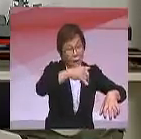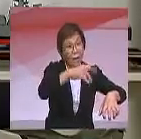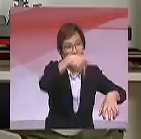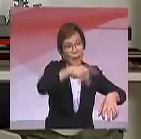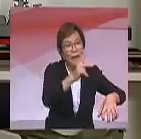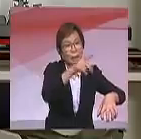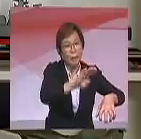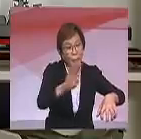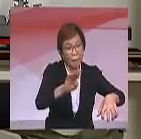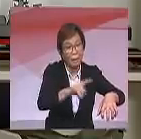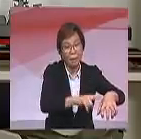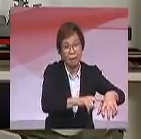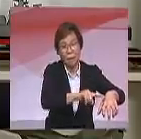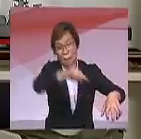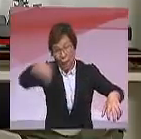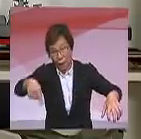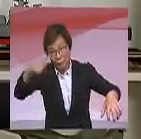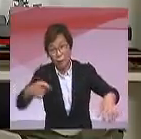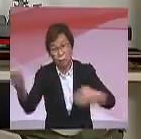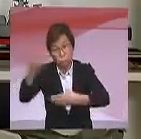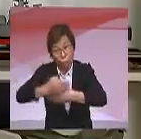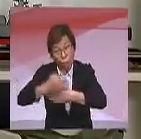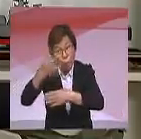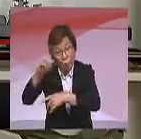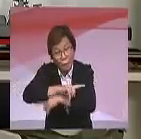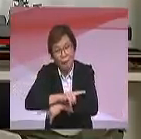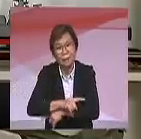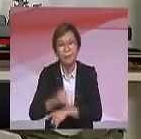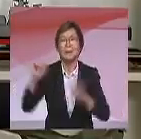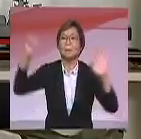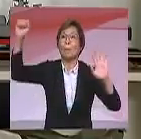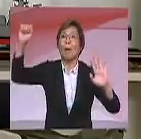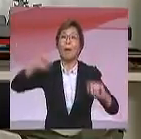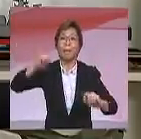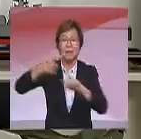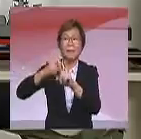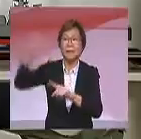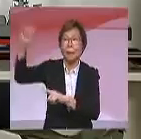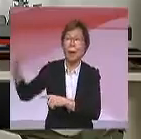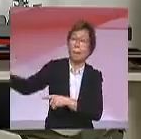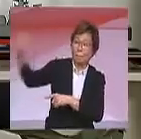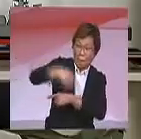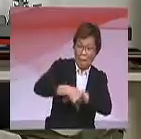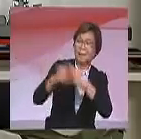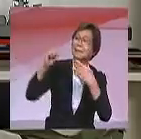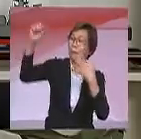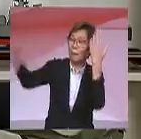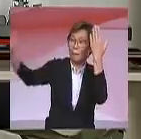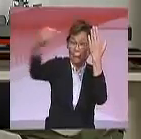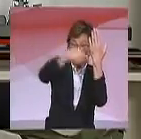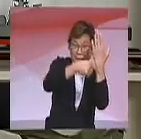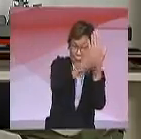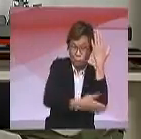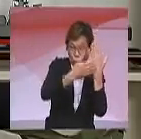dulu balik dari Sabah, semua orang nak supaya kuarantin 14 hari. Saya tak boleh jawab. Ya? Sebab keputusan